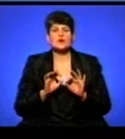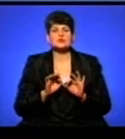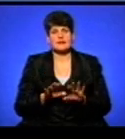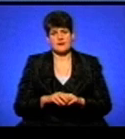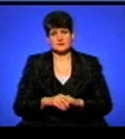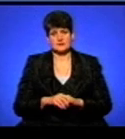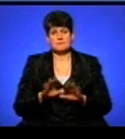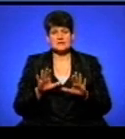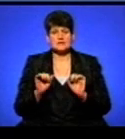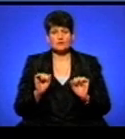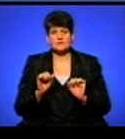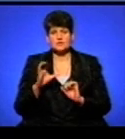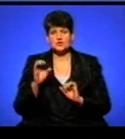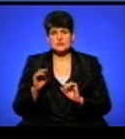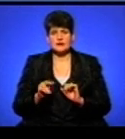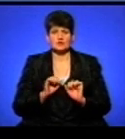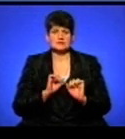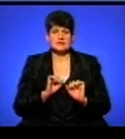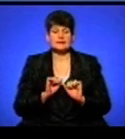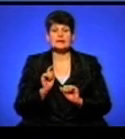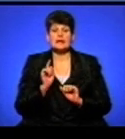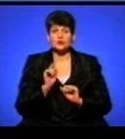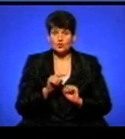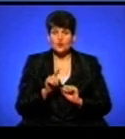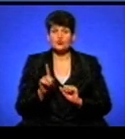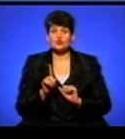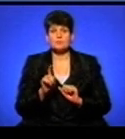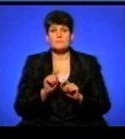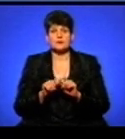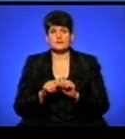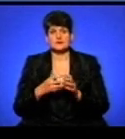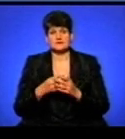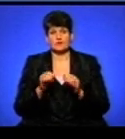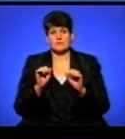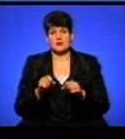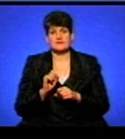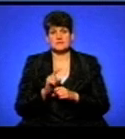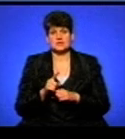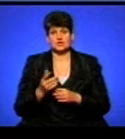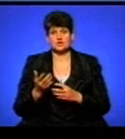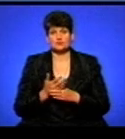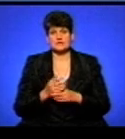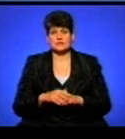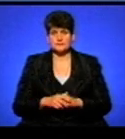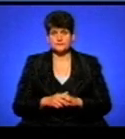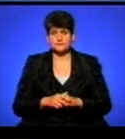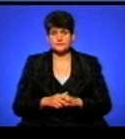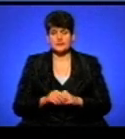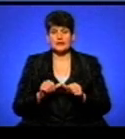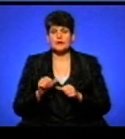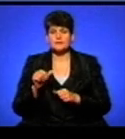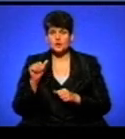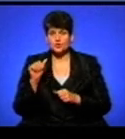до місцевого управління соціального захисту для того, щоб перевірити своє право на призначення субсидії. І крім